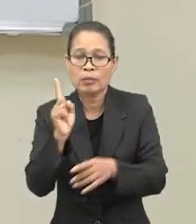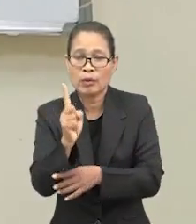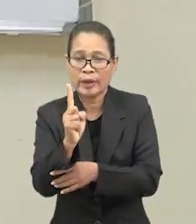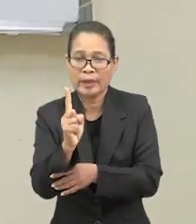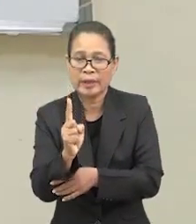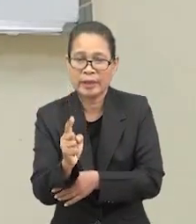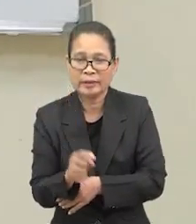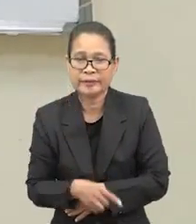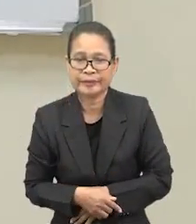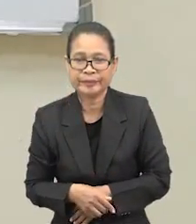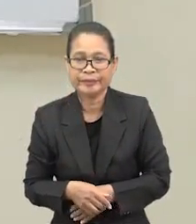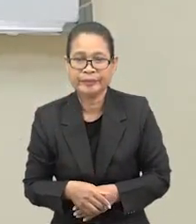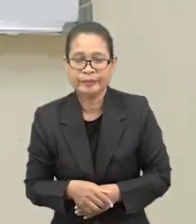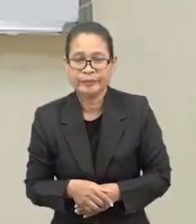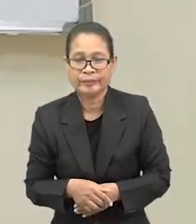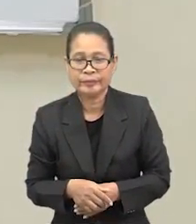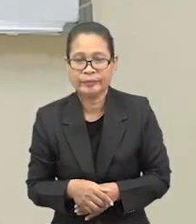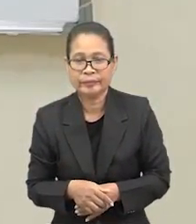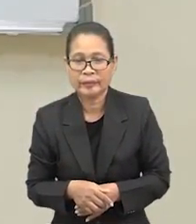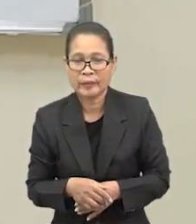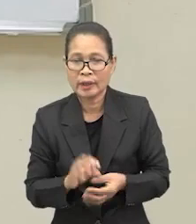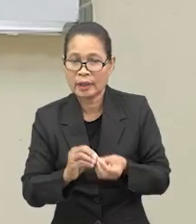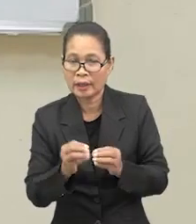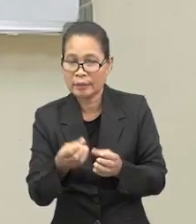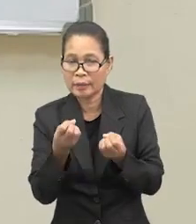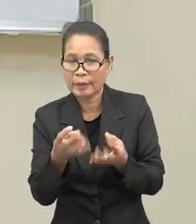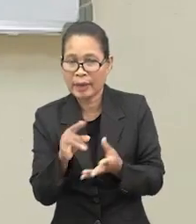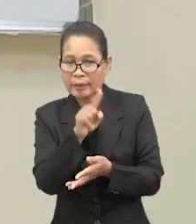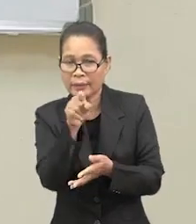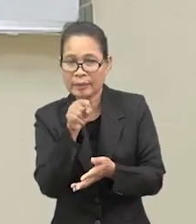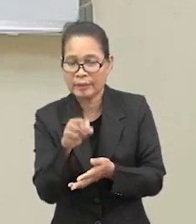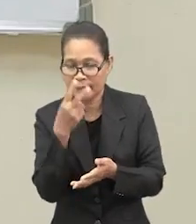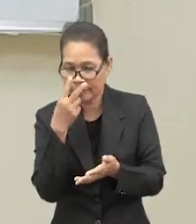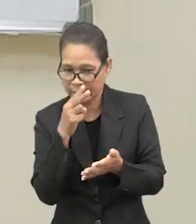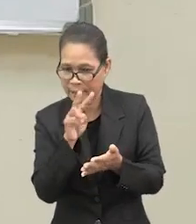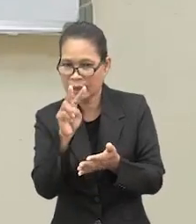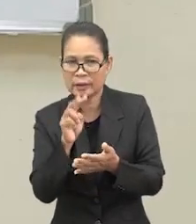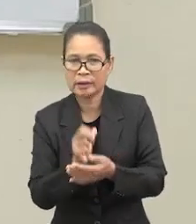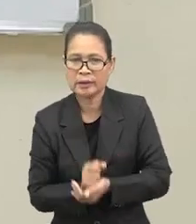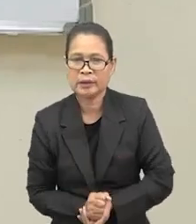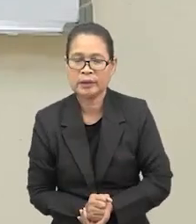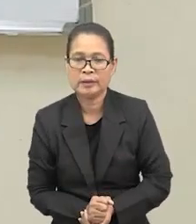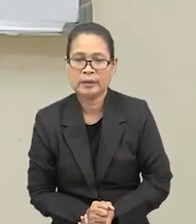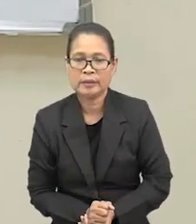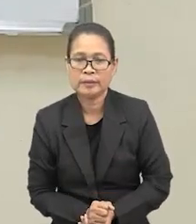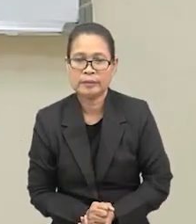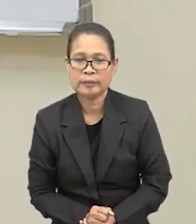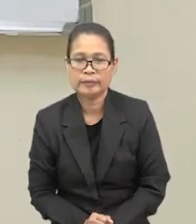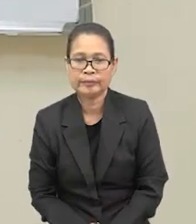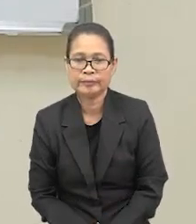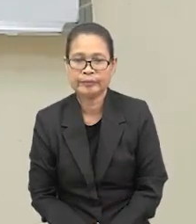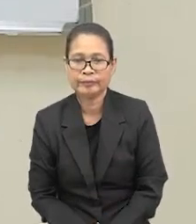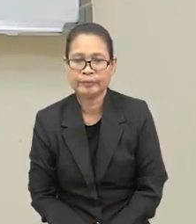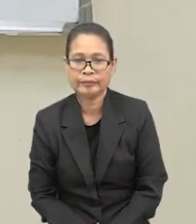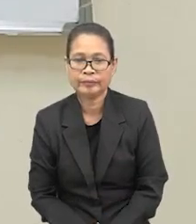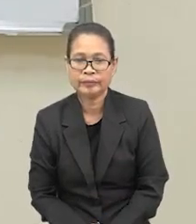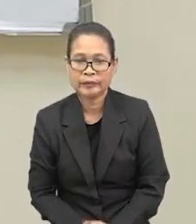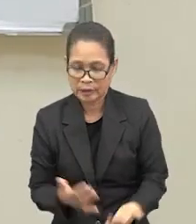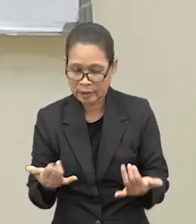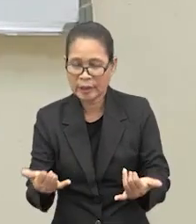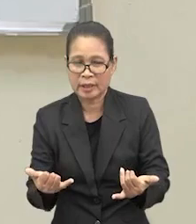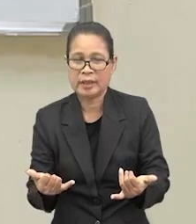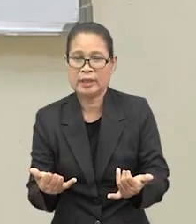Chà. Lệch mà ní.